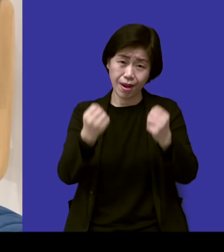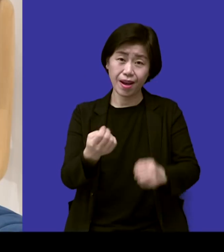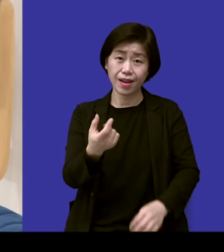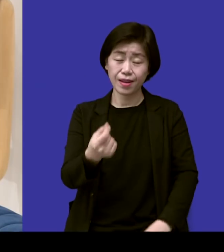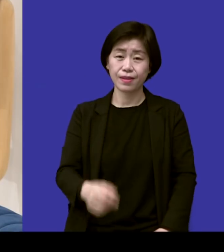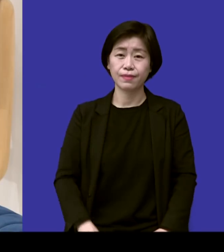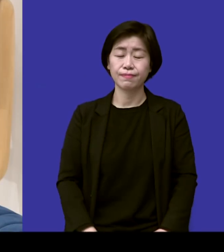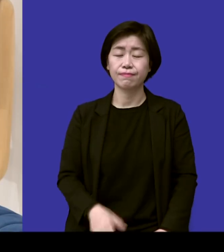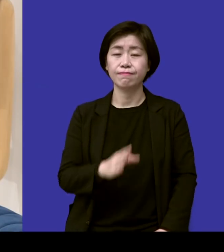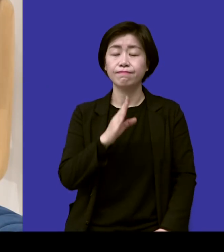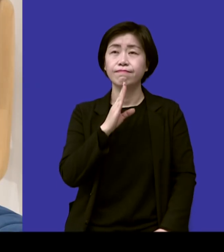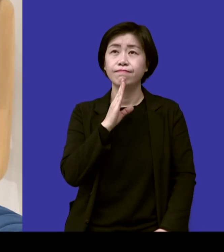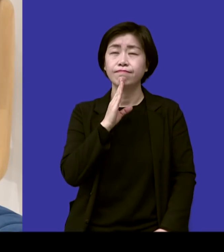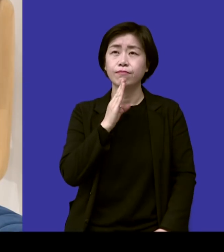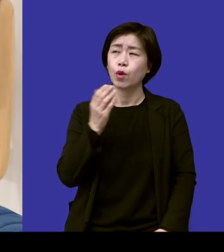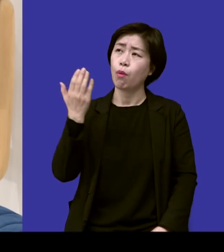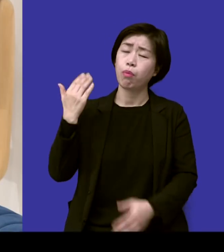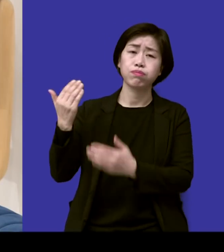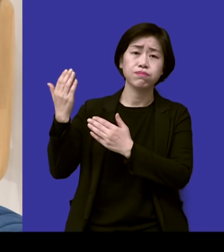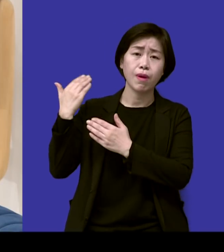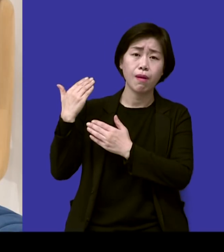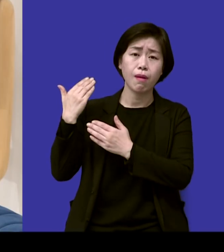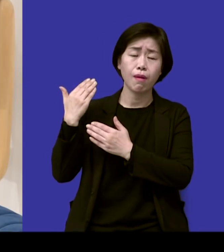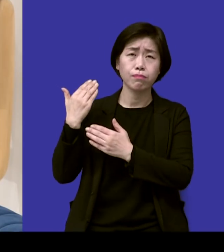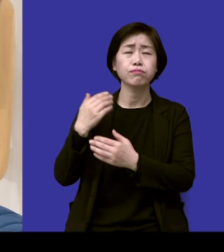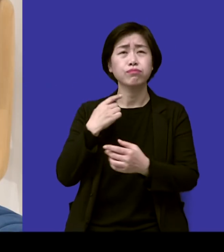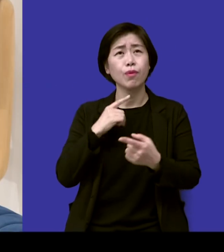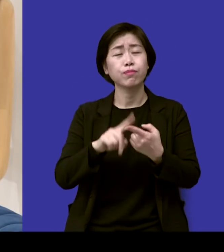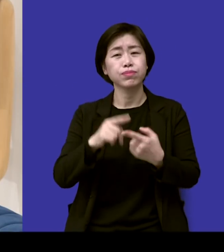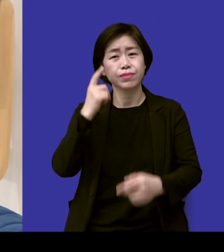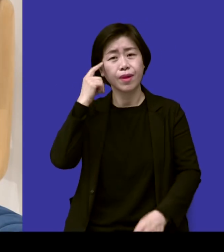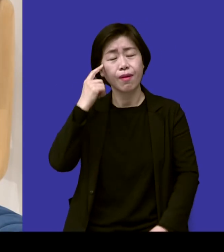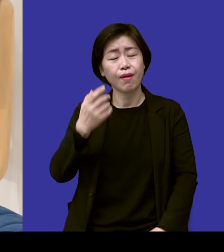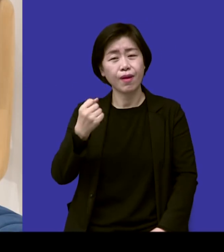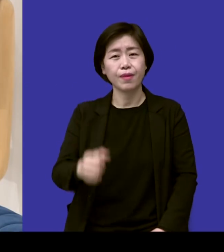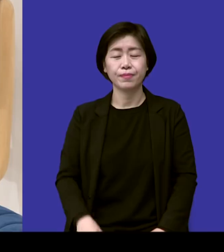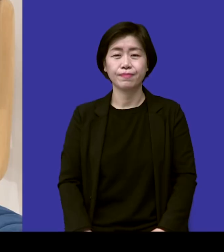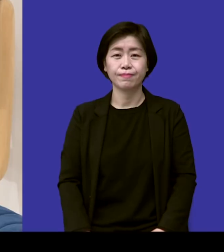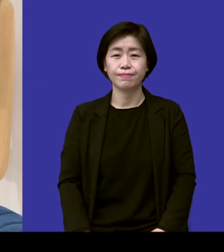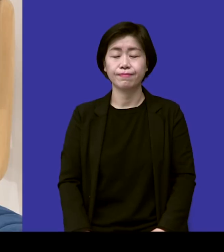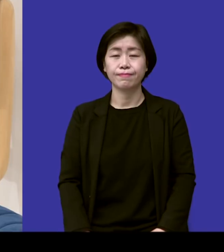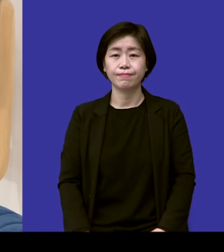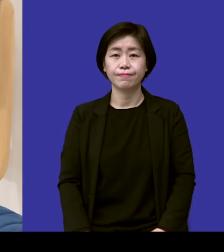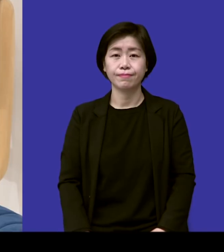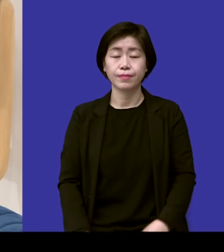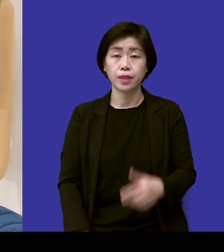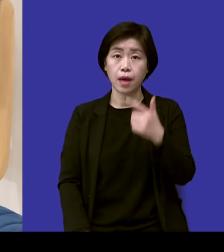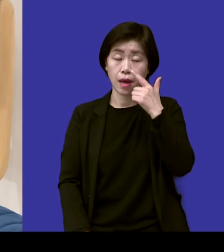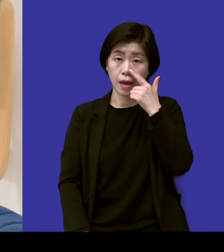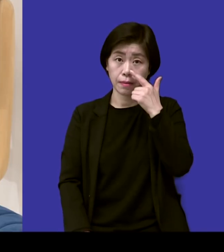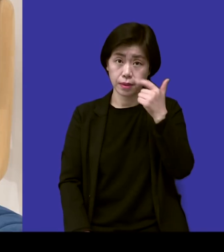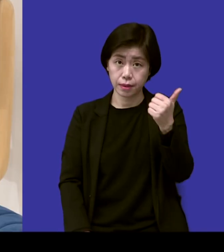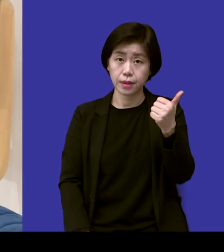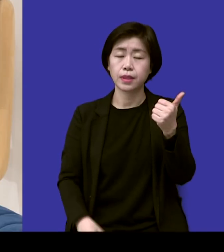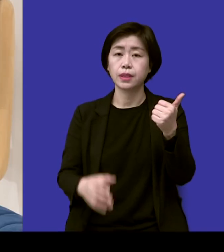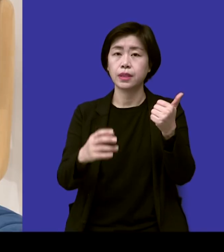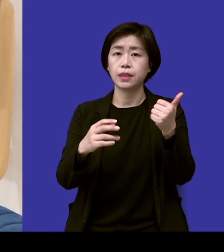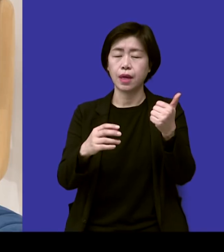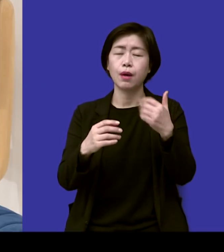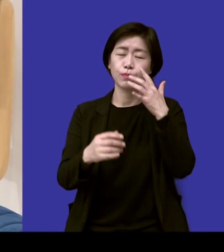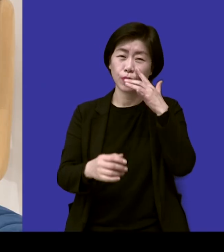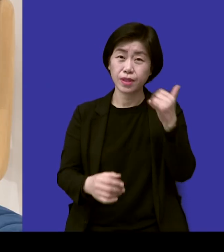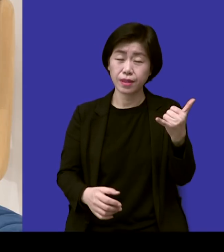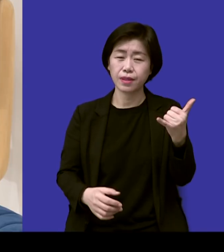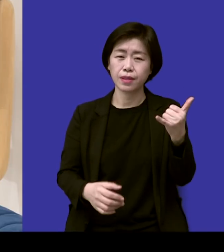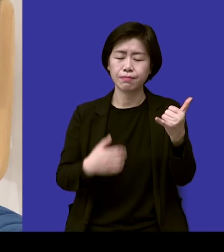당시에는 생각해보면 당연하게 했던 것 같아요. 예. 아버지가 어머니랑 제가 진짜 어렸을 때